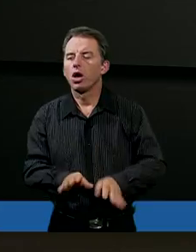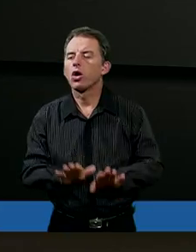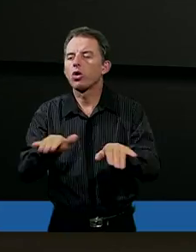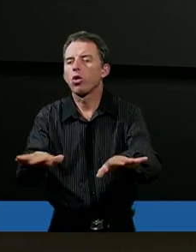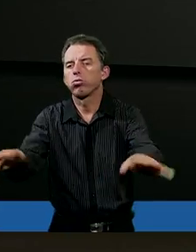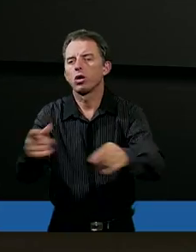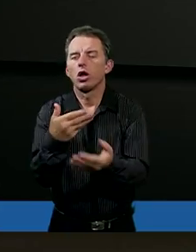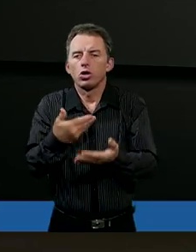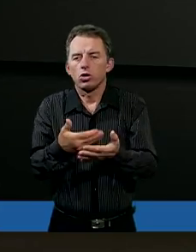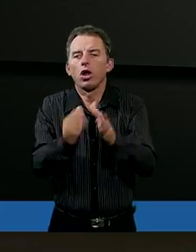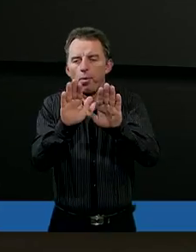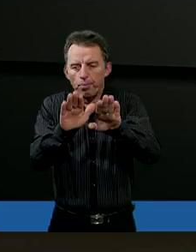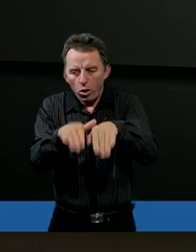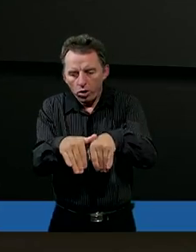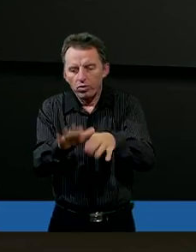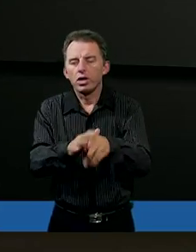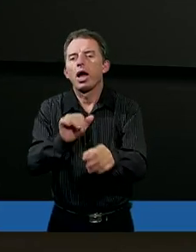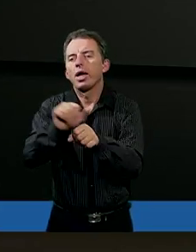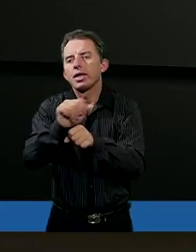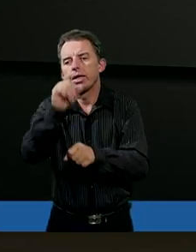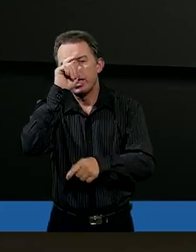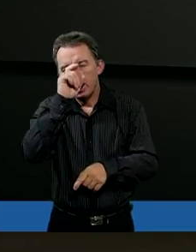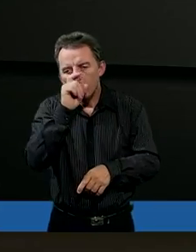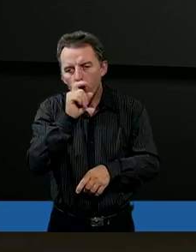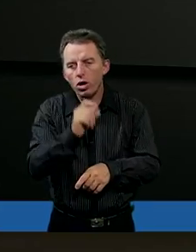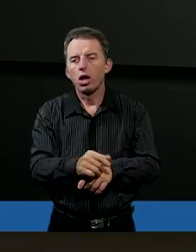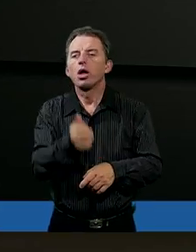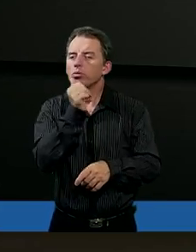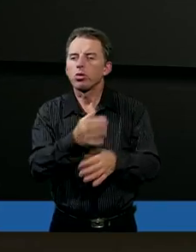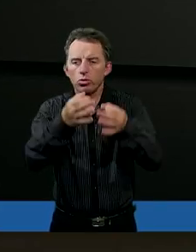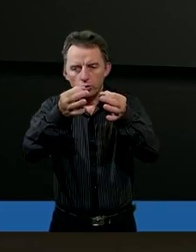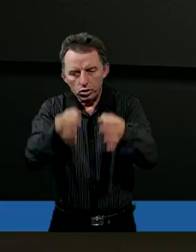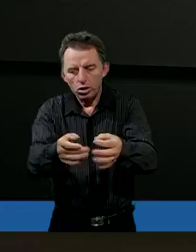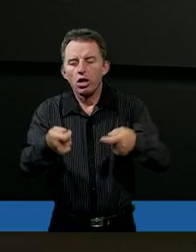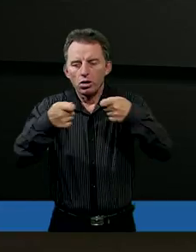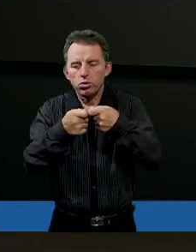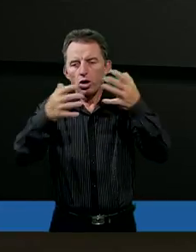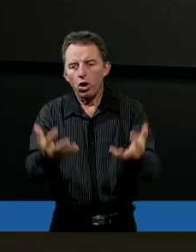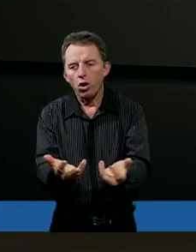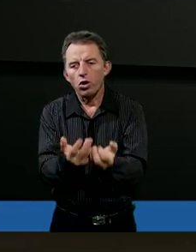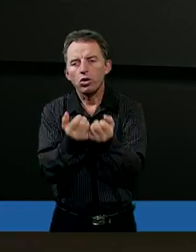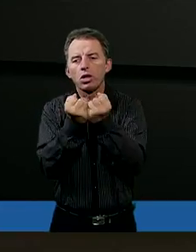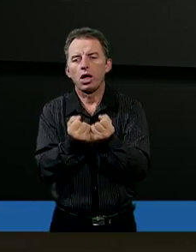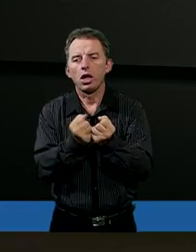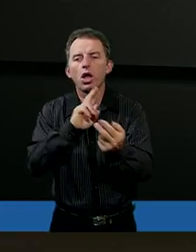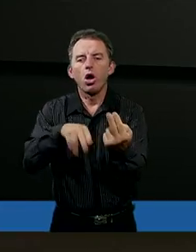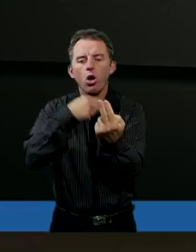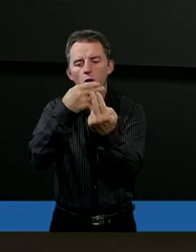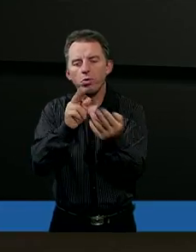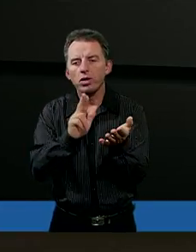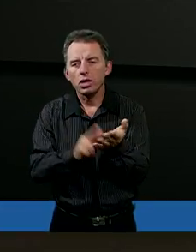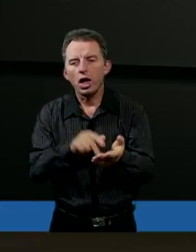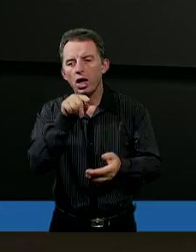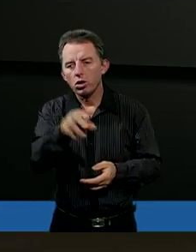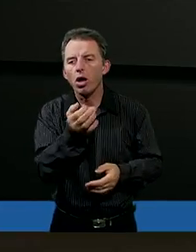się, skoro pozwala na istnienie zła. Spróbujemy dzisiaj wspólnie odnaleźć odpowiedź na